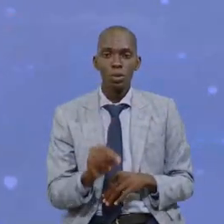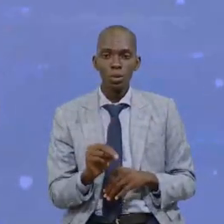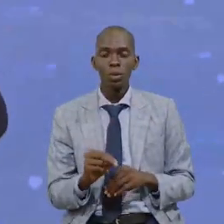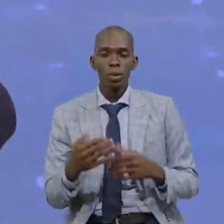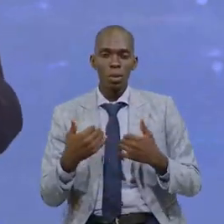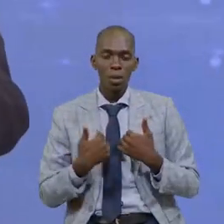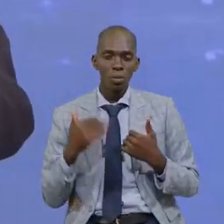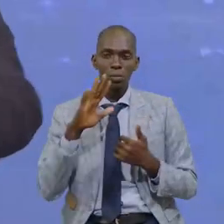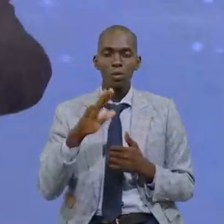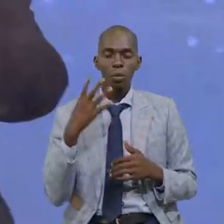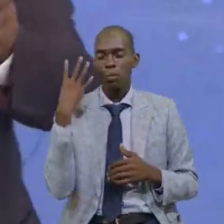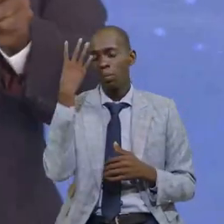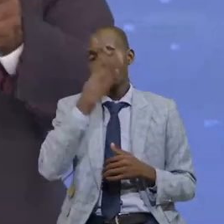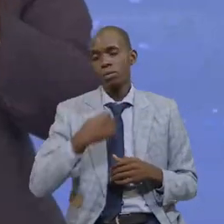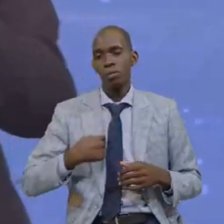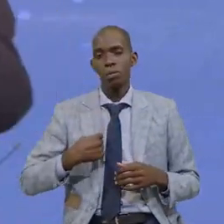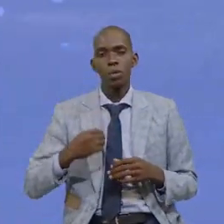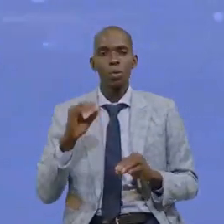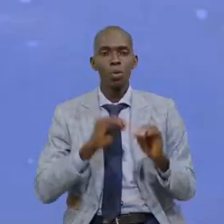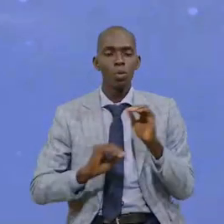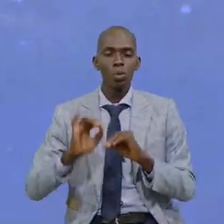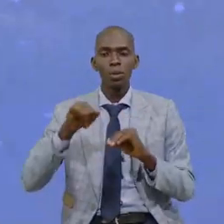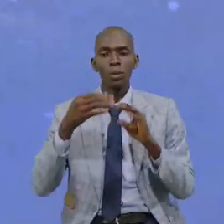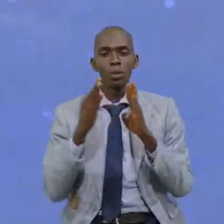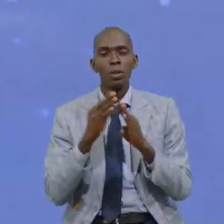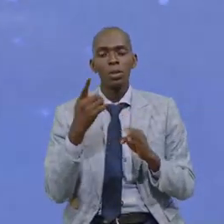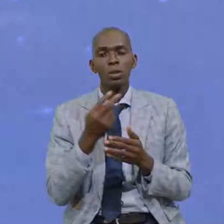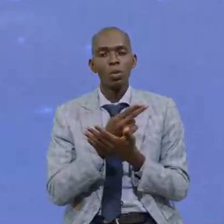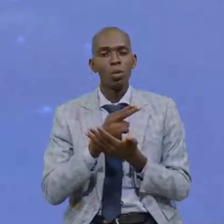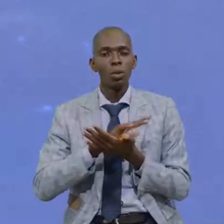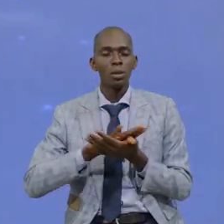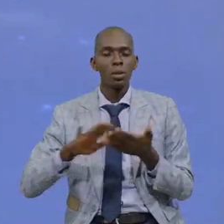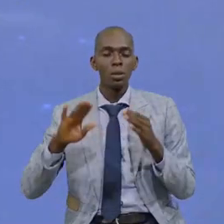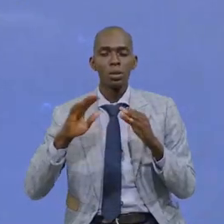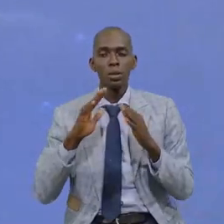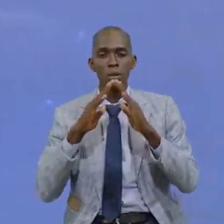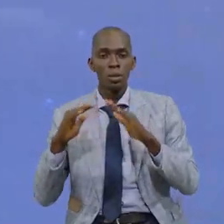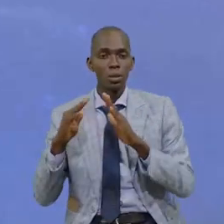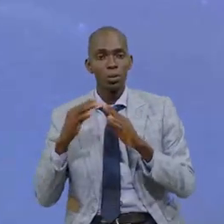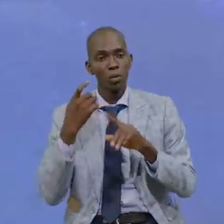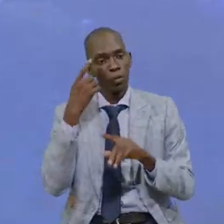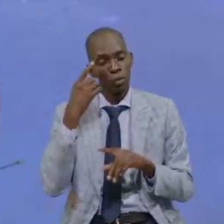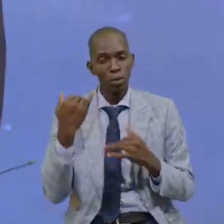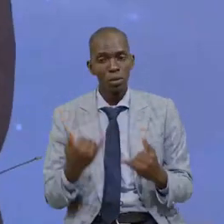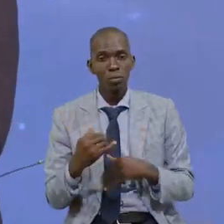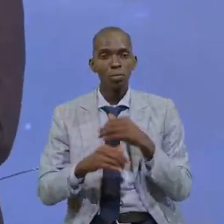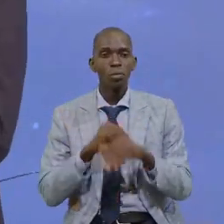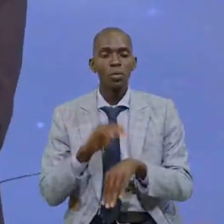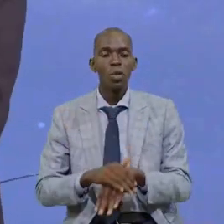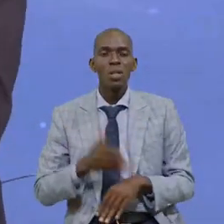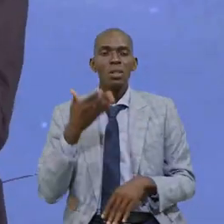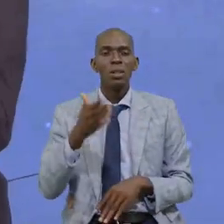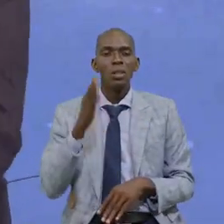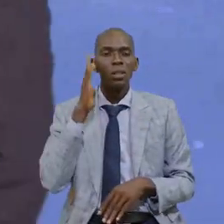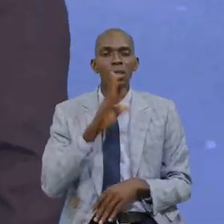Revêt tes habits de fête, Jérusalem, ville sainte, car il n'entrera plus